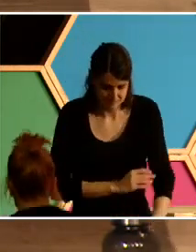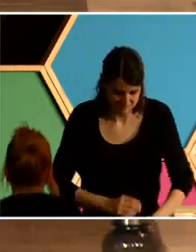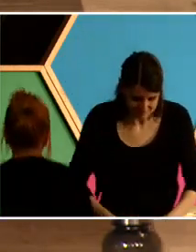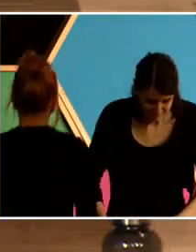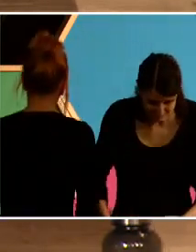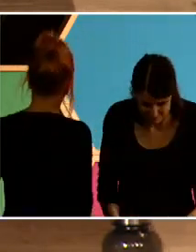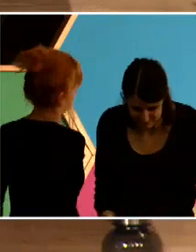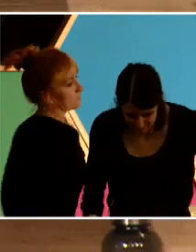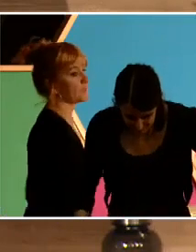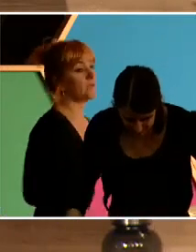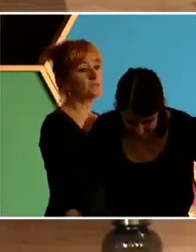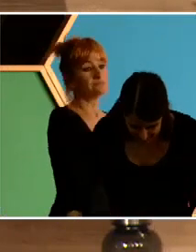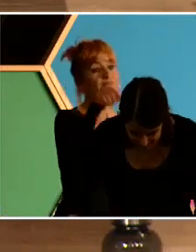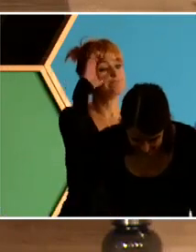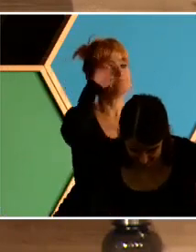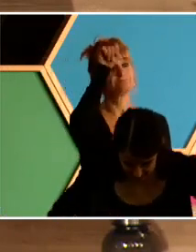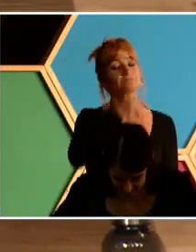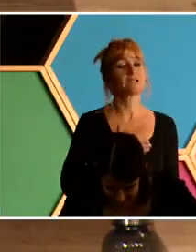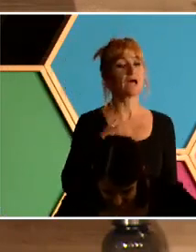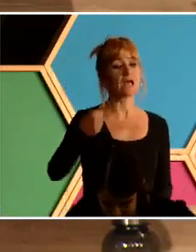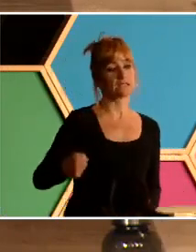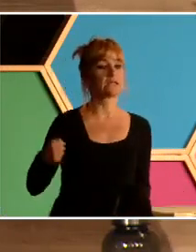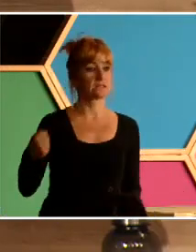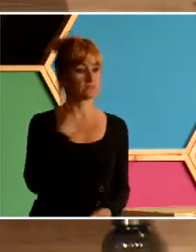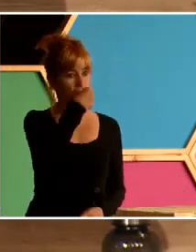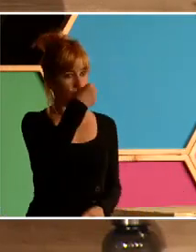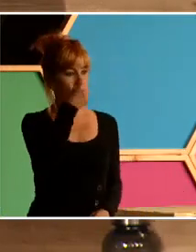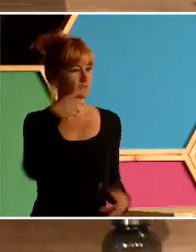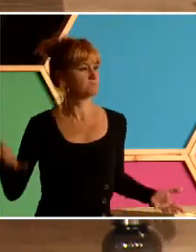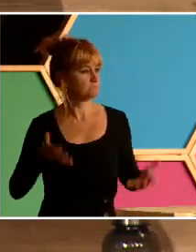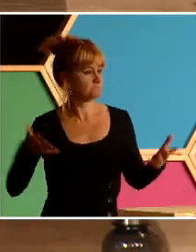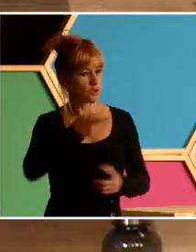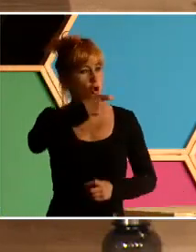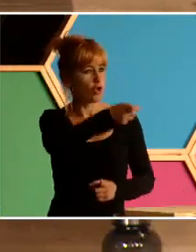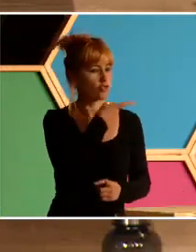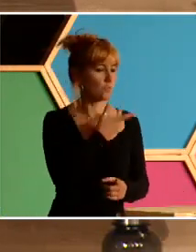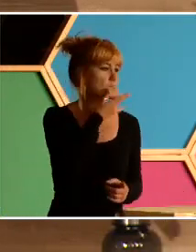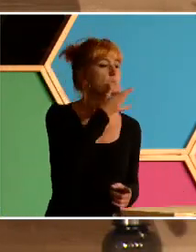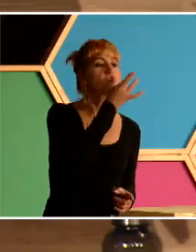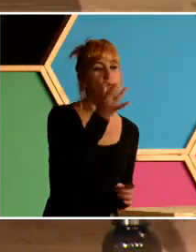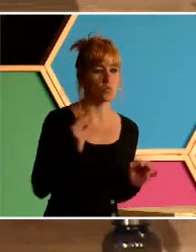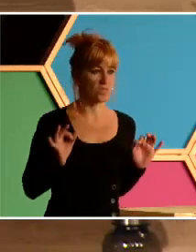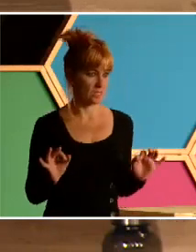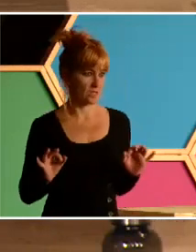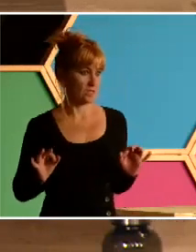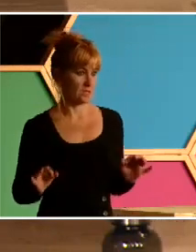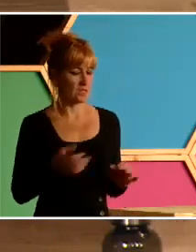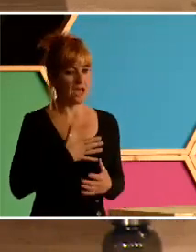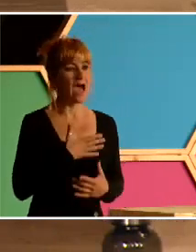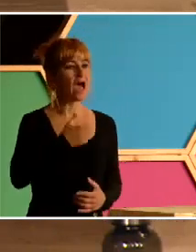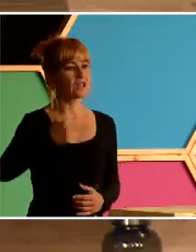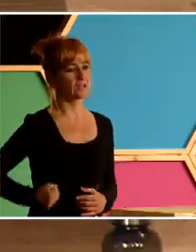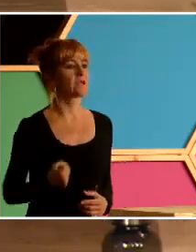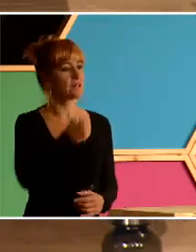una alcaldessa del Partit Socialista atiant l'odi a Rubí. Vergonya dels alcaldes del PSC